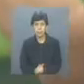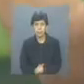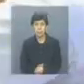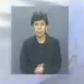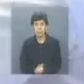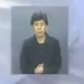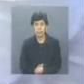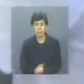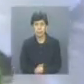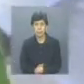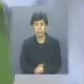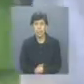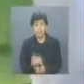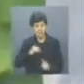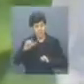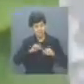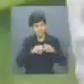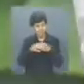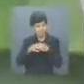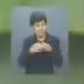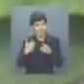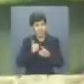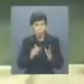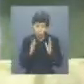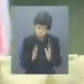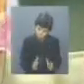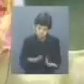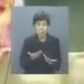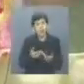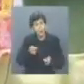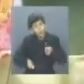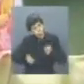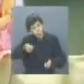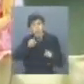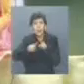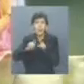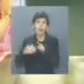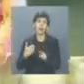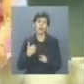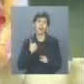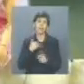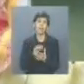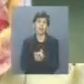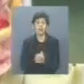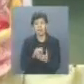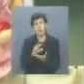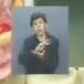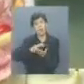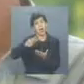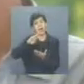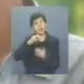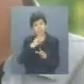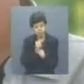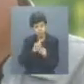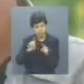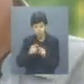ยังมีการแสดงจากคณะหุ่นไทยทั้งหุ่นคนหุ่นละครเล็กคลองบางหลวงและหุ่นกระบอกจากวิทยาลัยเพาะช่างพร้อมชมนิ